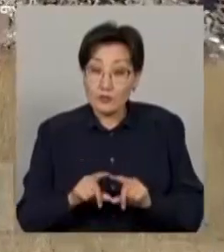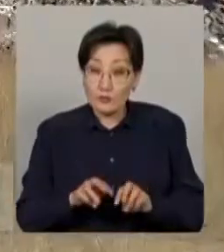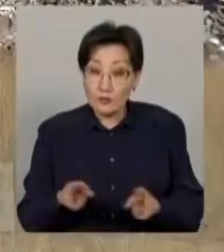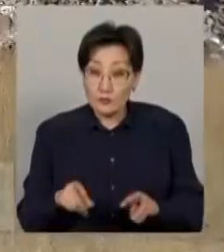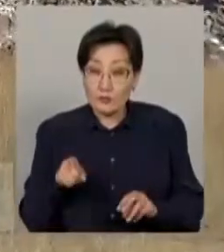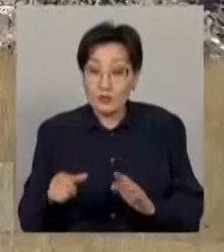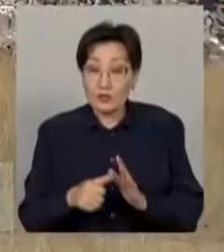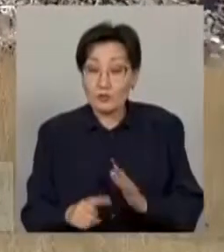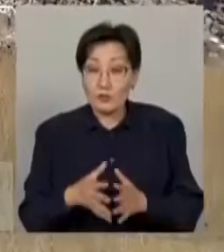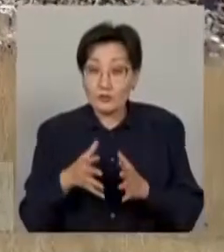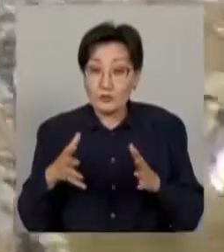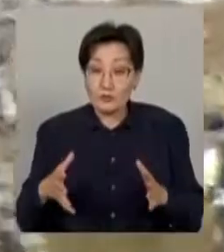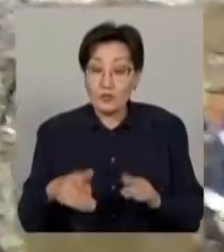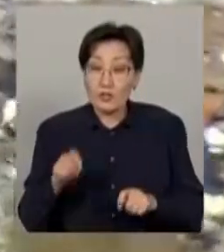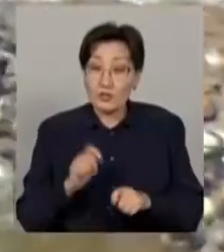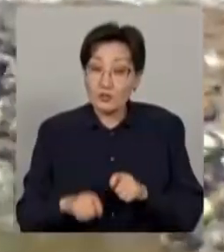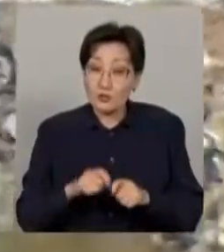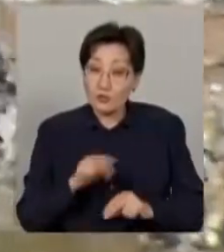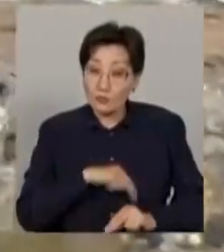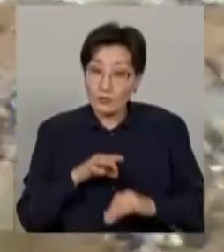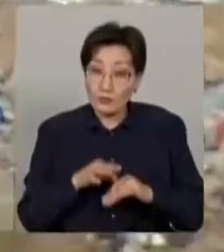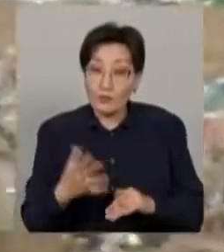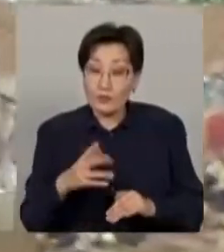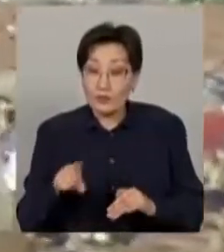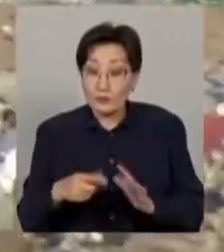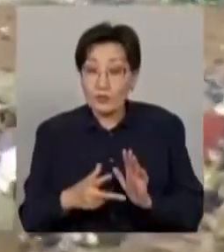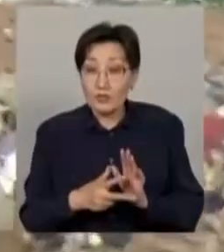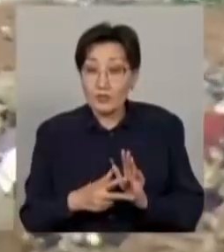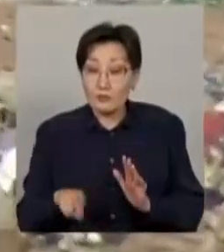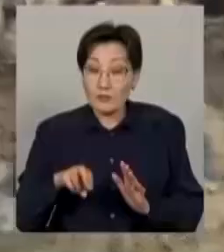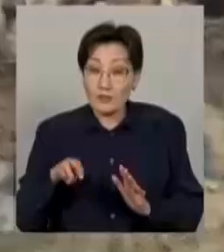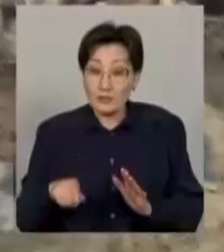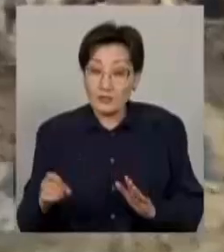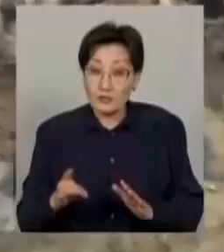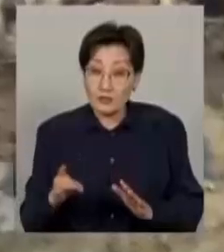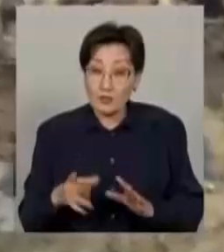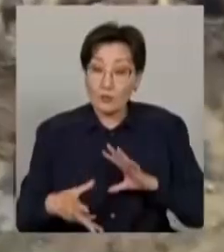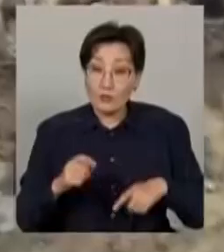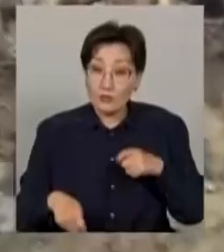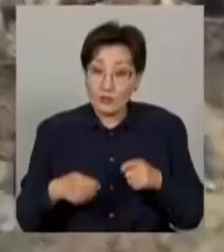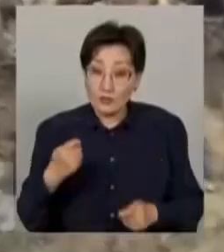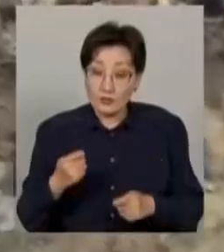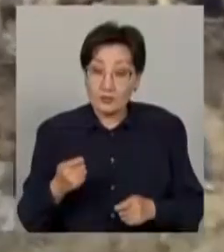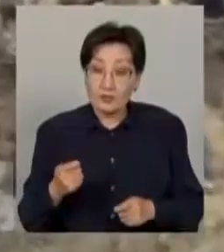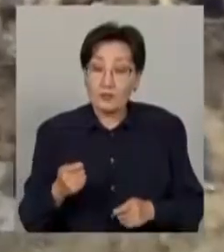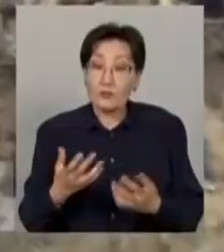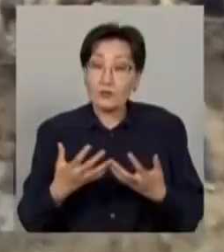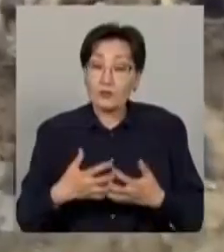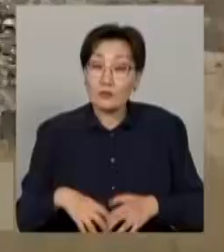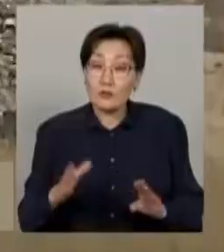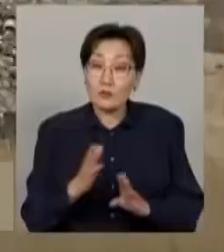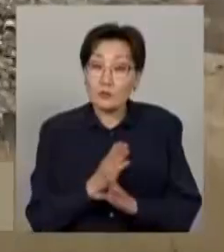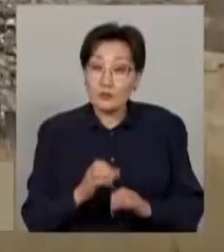министрлік 1600-ден астам тексеру жүргізіп, 5,8 миллиард теңге көлемінде келтірілген шығындан ықтапты.